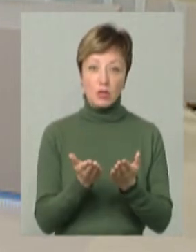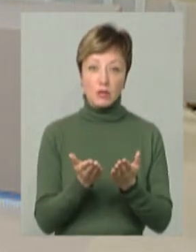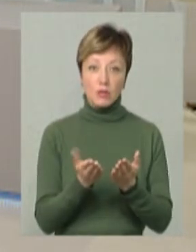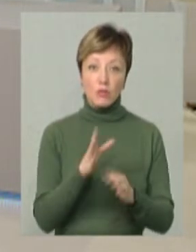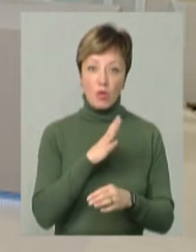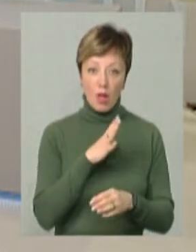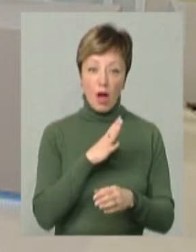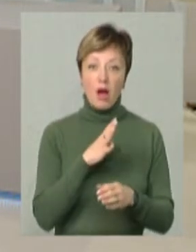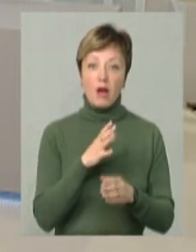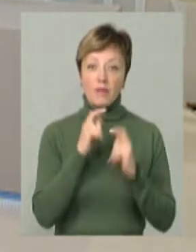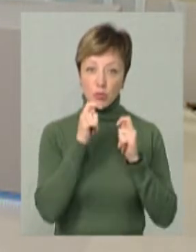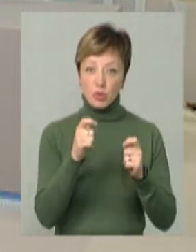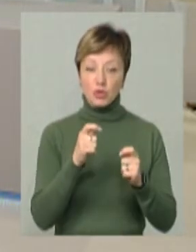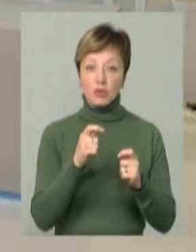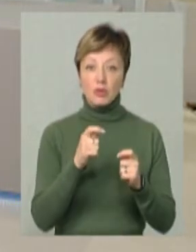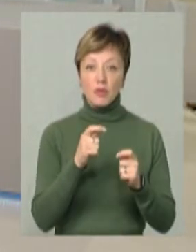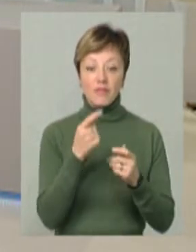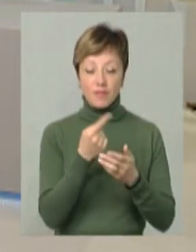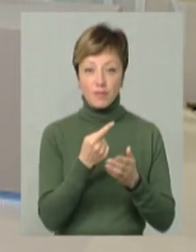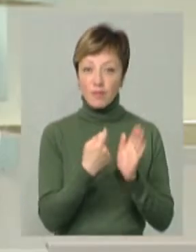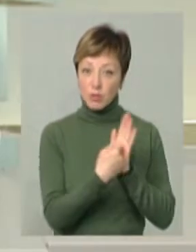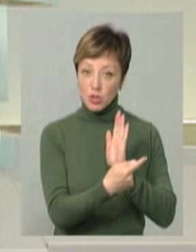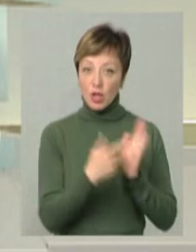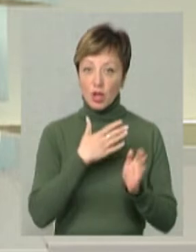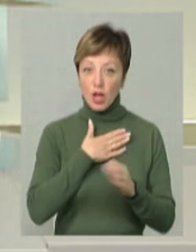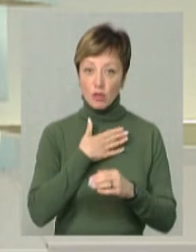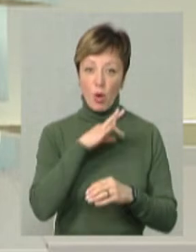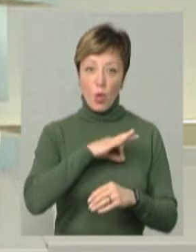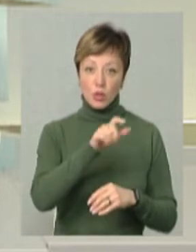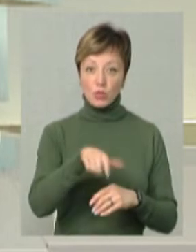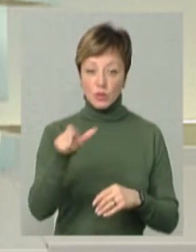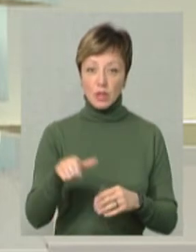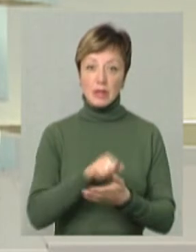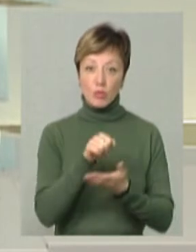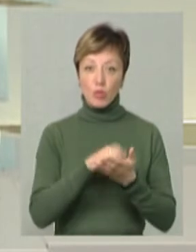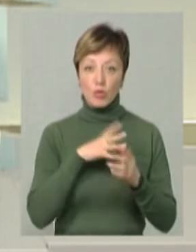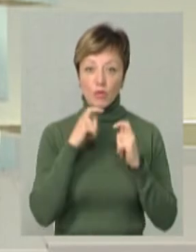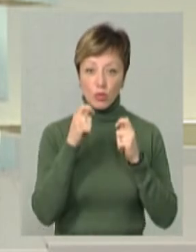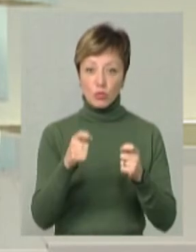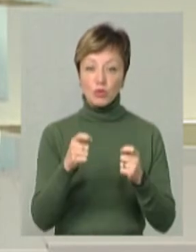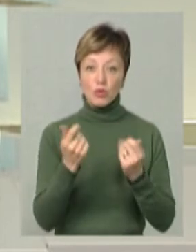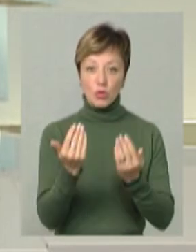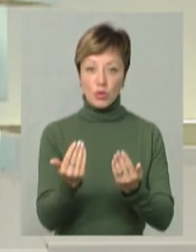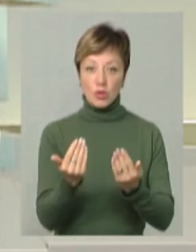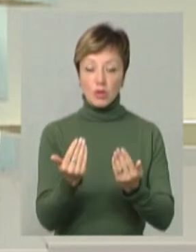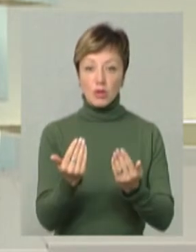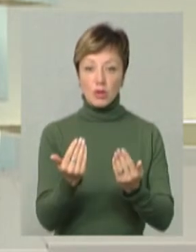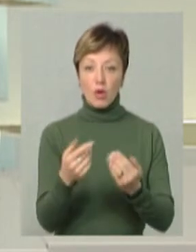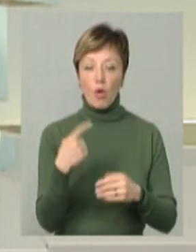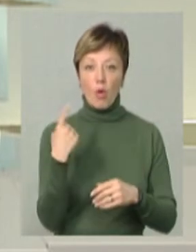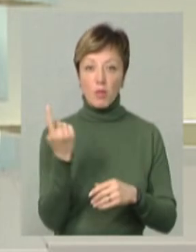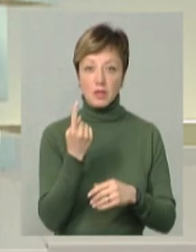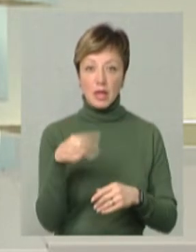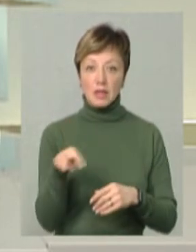але книга була відмічена нашими користувачами «Древо триєдине». Тому диплом було вручено